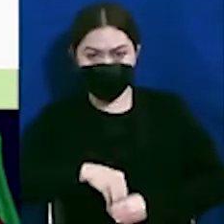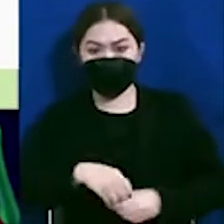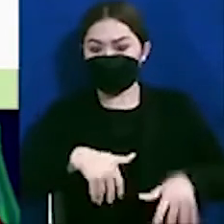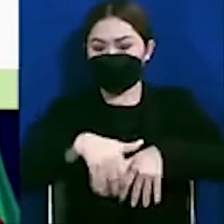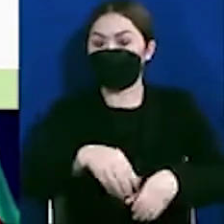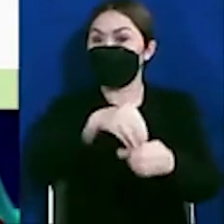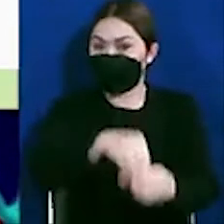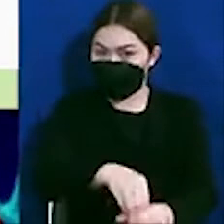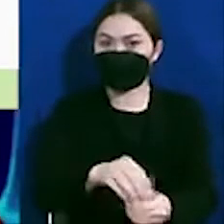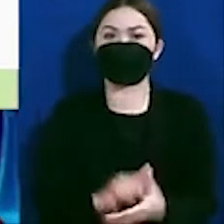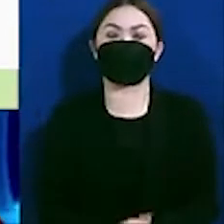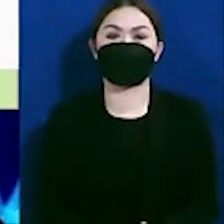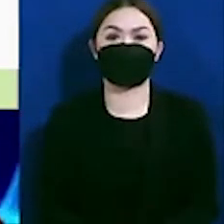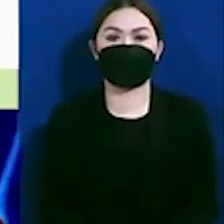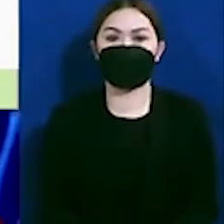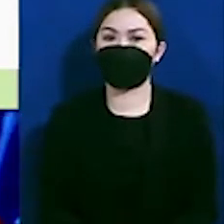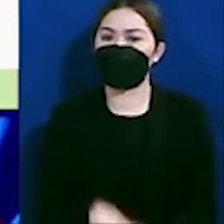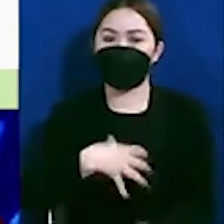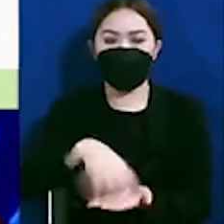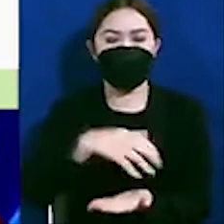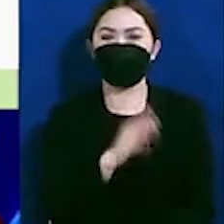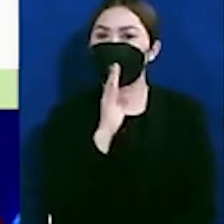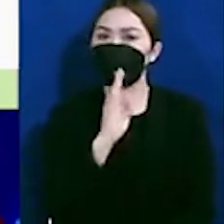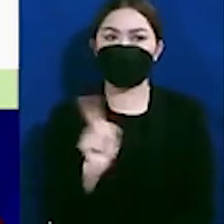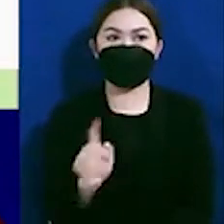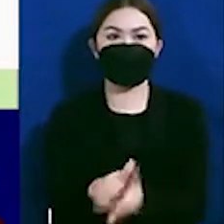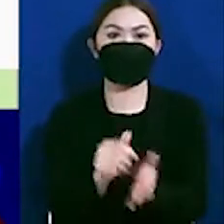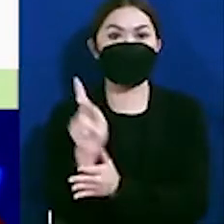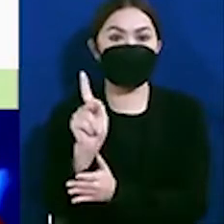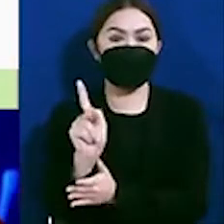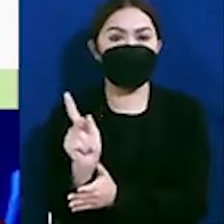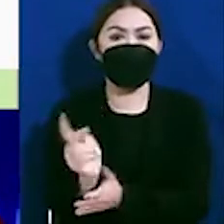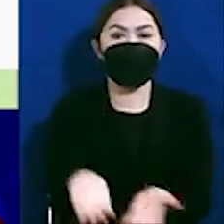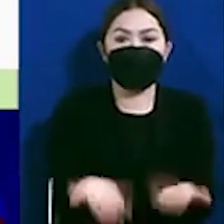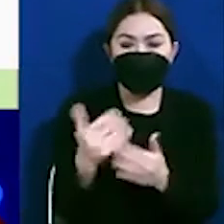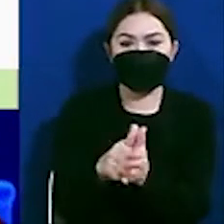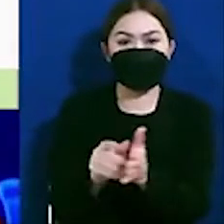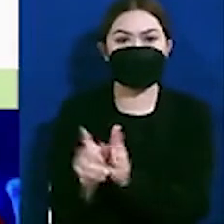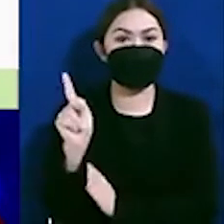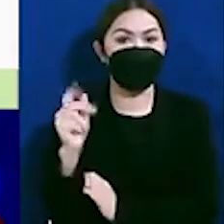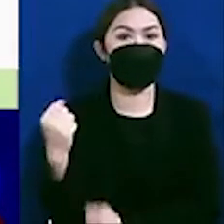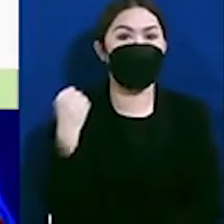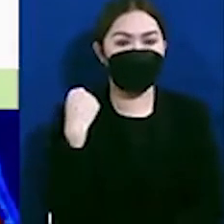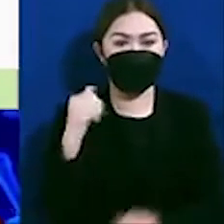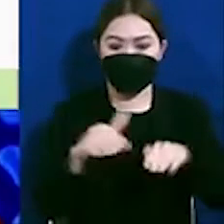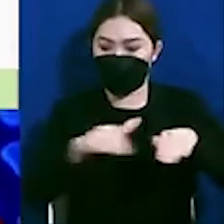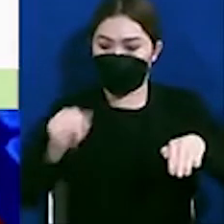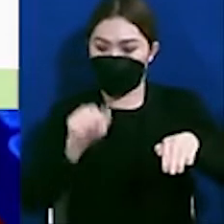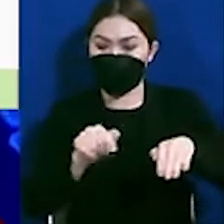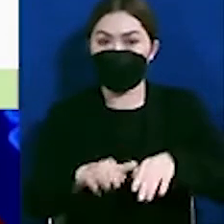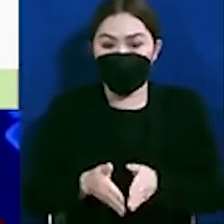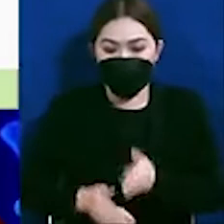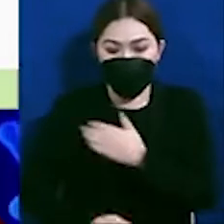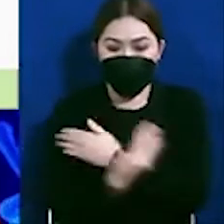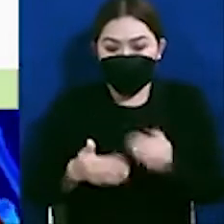ต้องไปตรงมาเลยครับเราก็จะเอาเนี่ยฮะสีเขียวอ่อนสีเขียวแก่นะครับผู้ติดเชื้อตามเกณฑ์กำหนดตอนนี้ก็ยังเปิดกว้าง